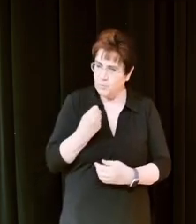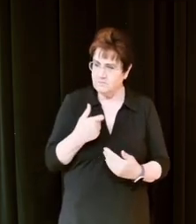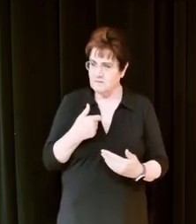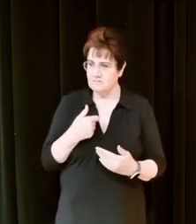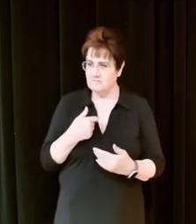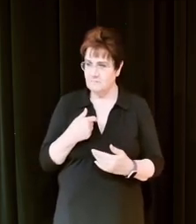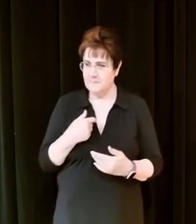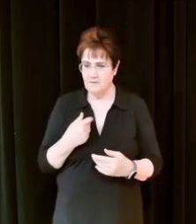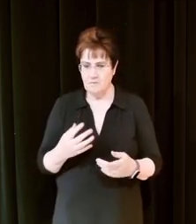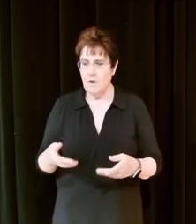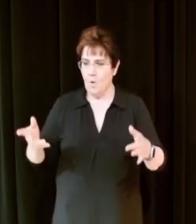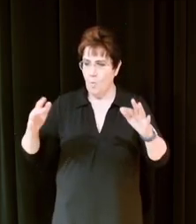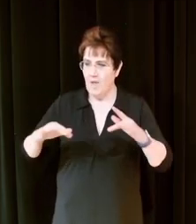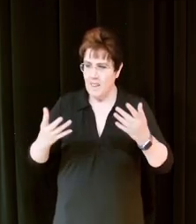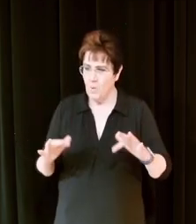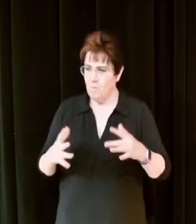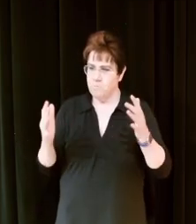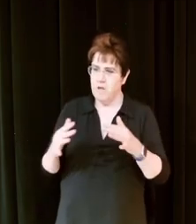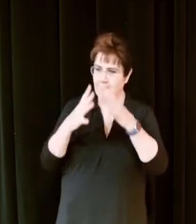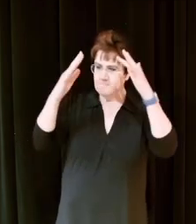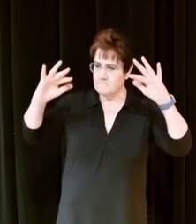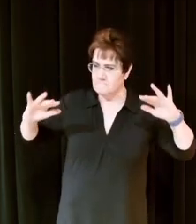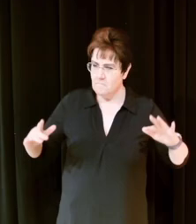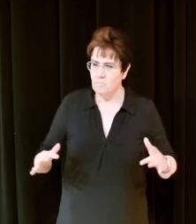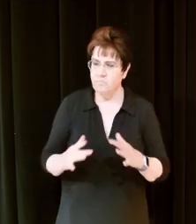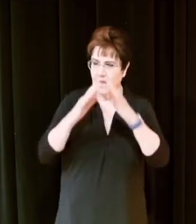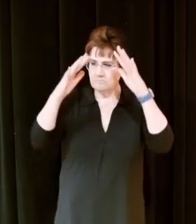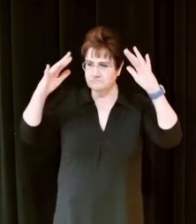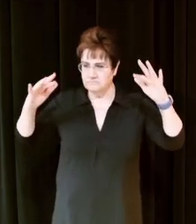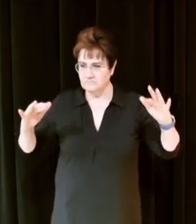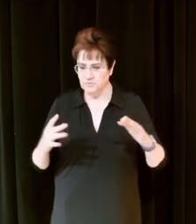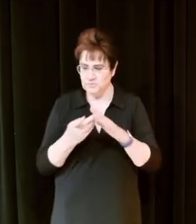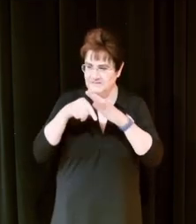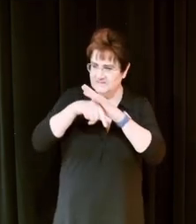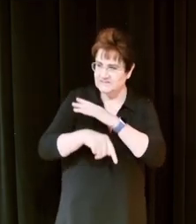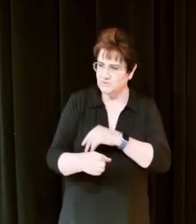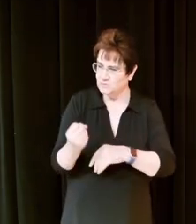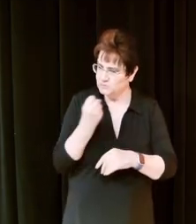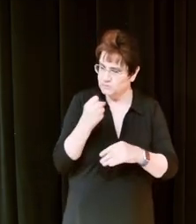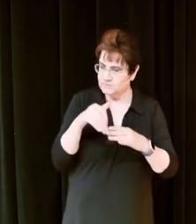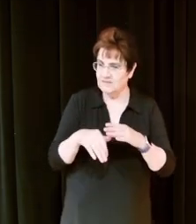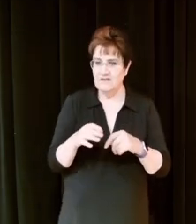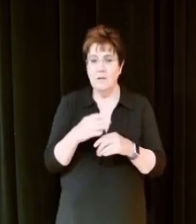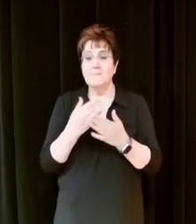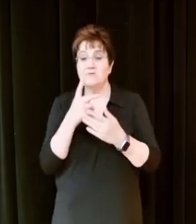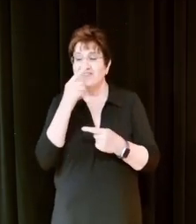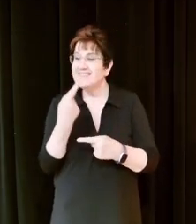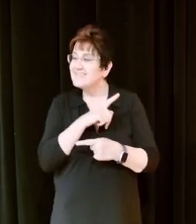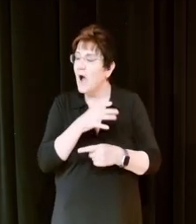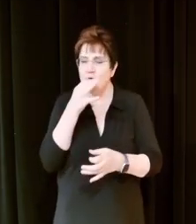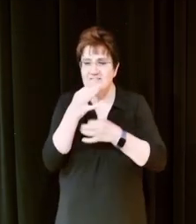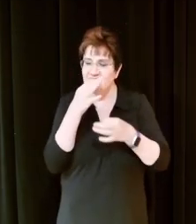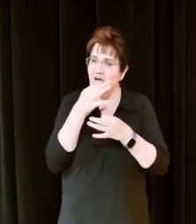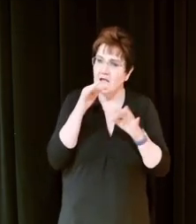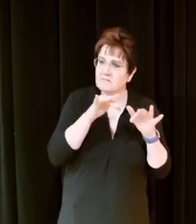Wellen schlagen hoch zusammen, aufgepeitscht von Zornesglut. Wenn ich 1000 Fragen stelle,